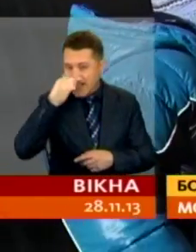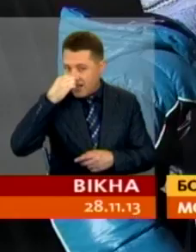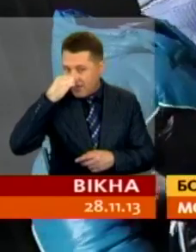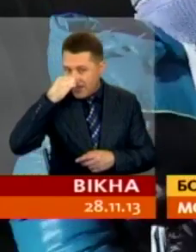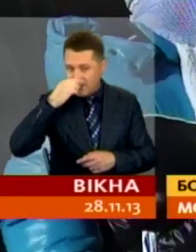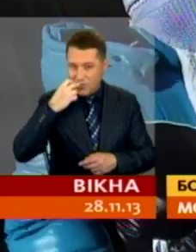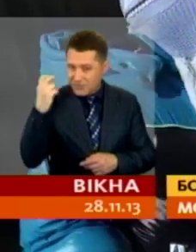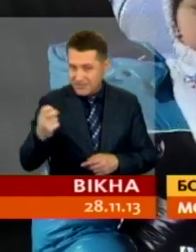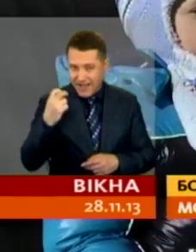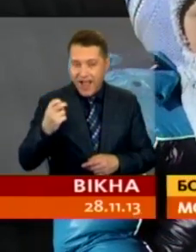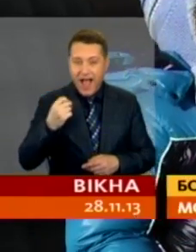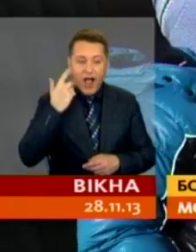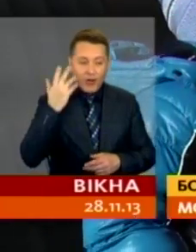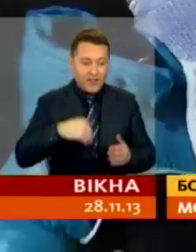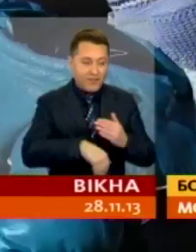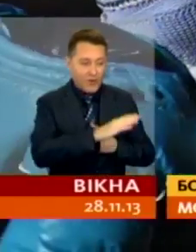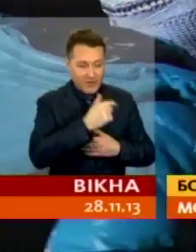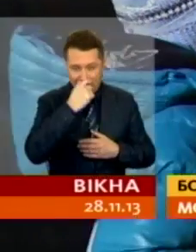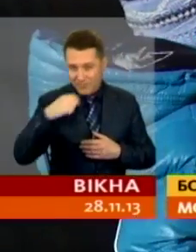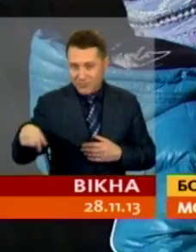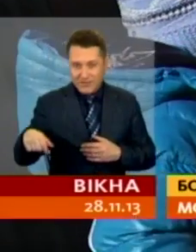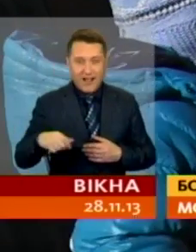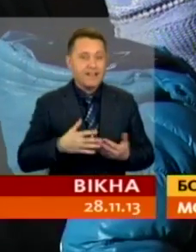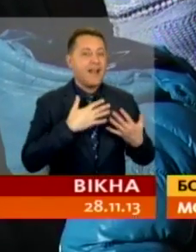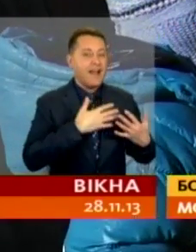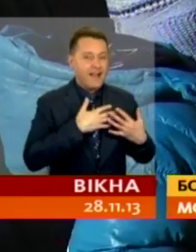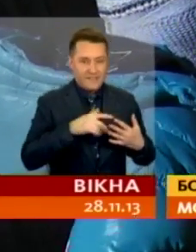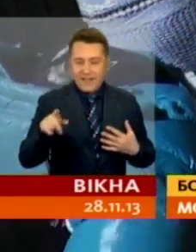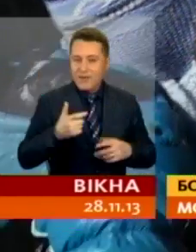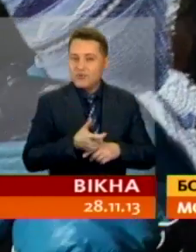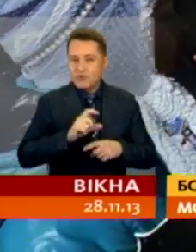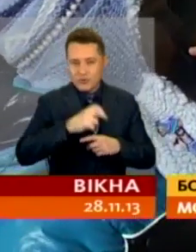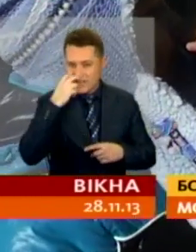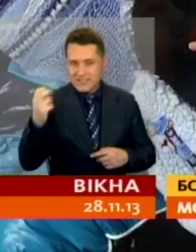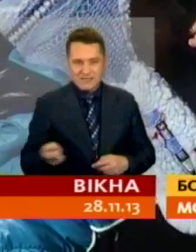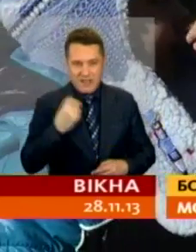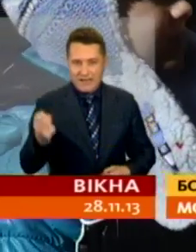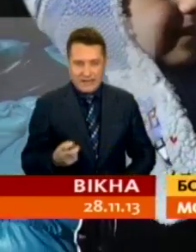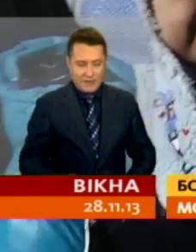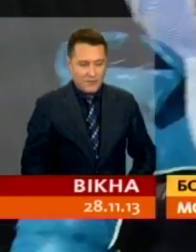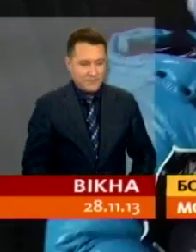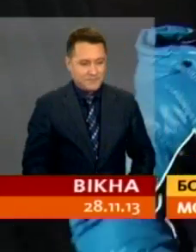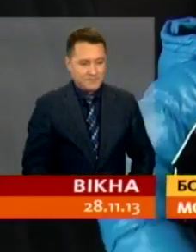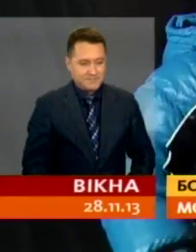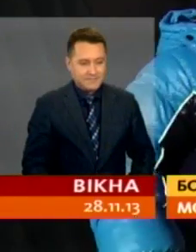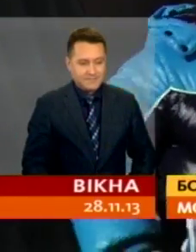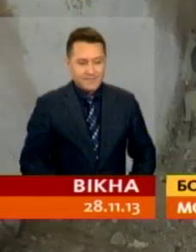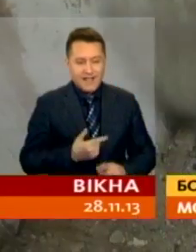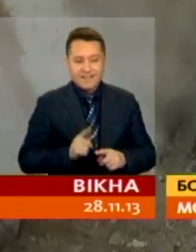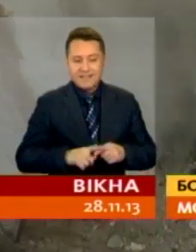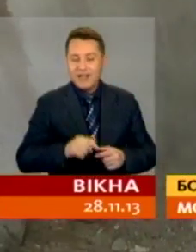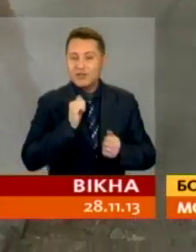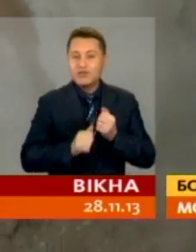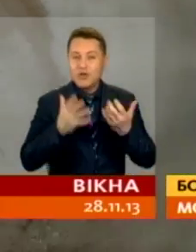коли уходили, пускали. Бо там дуже смерділо. Ці щоденні знущання і страх за